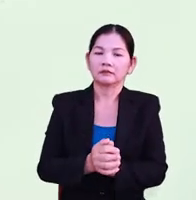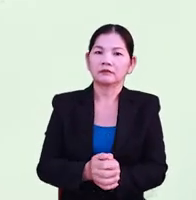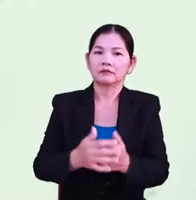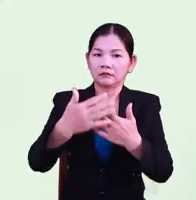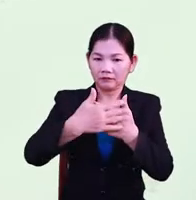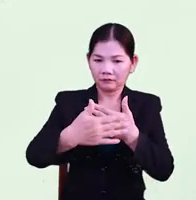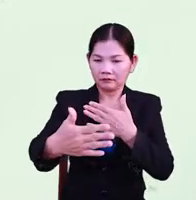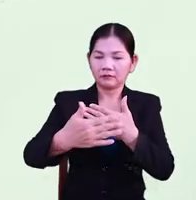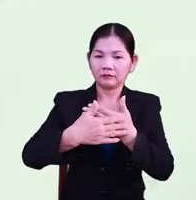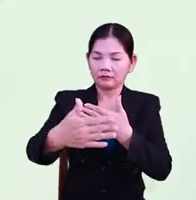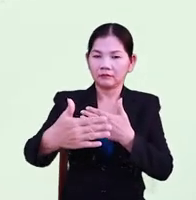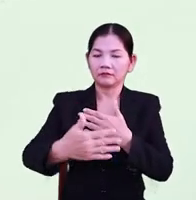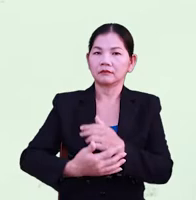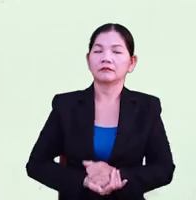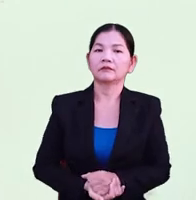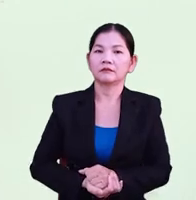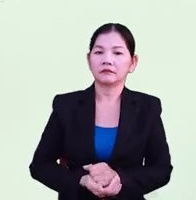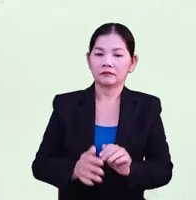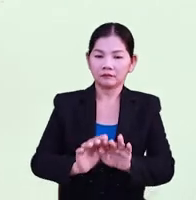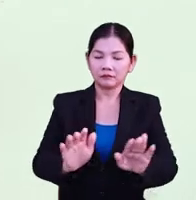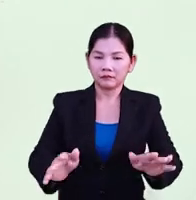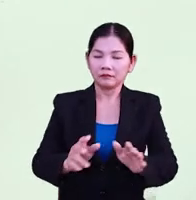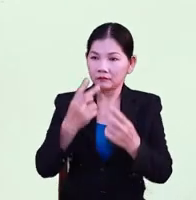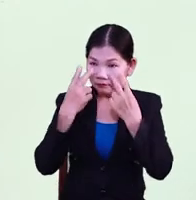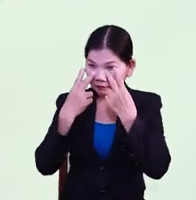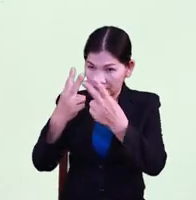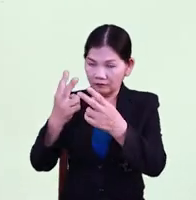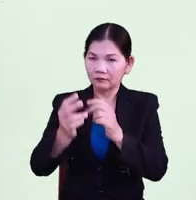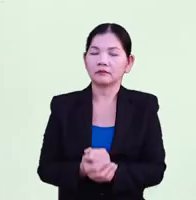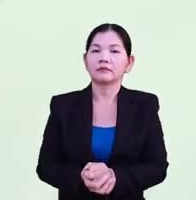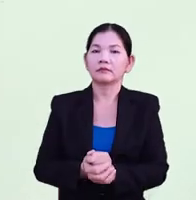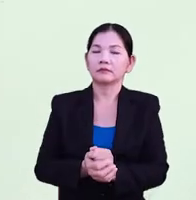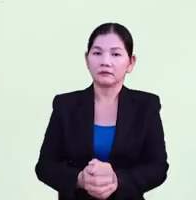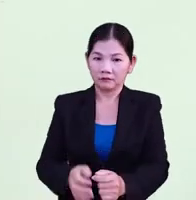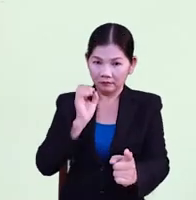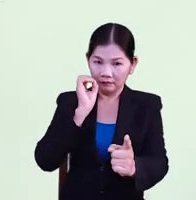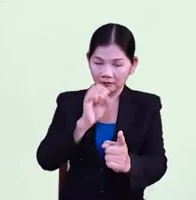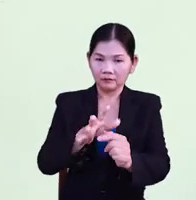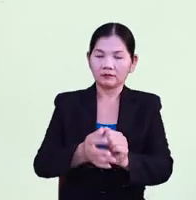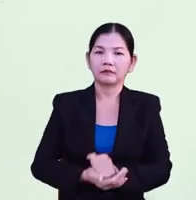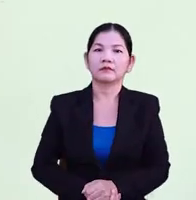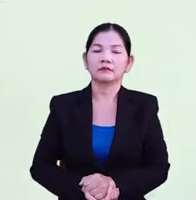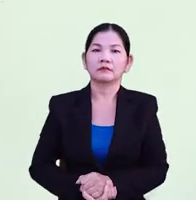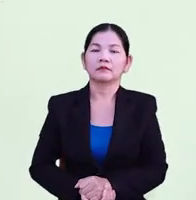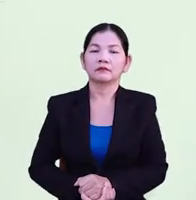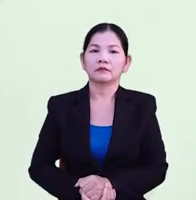ខចាចូលកូនកូនសង្កេតចាឲ្យប្រាប់អ្នកគ្រូទាំងអស់គ្នា